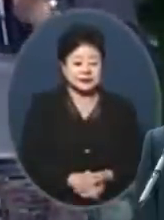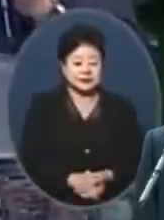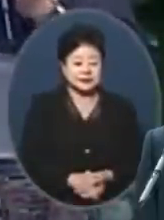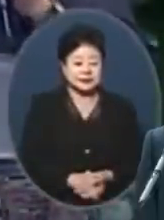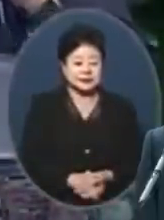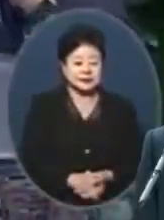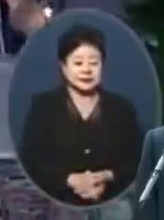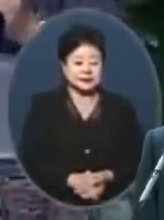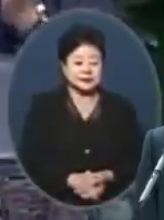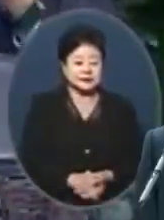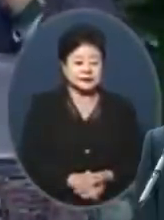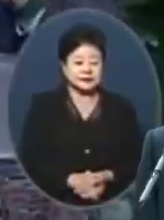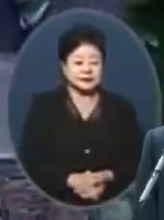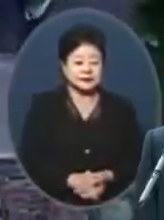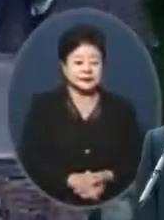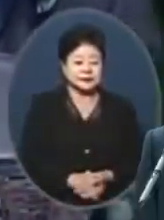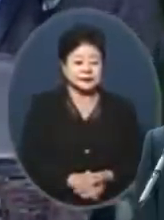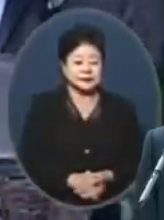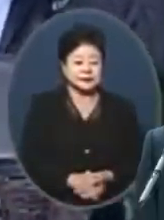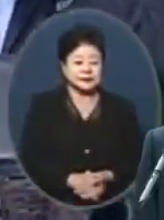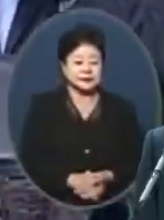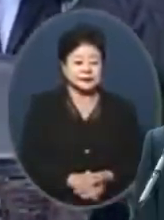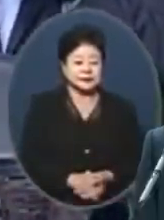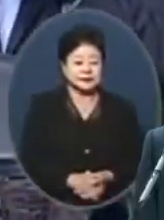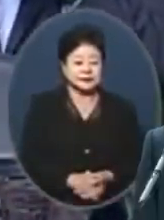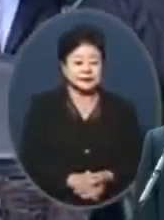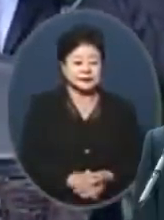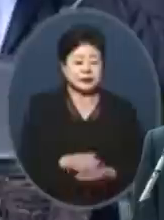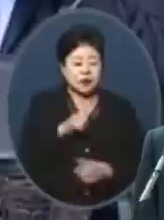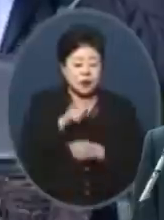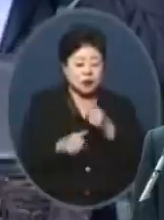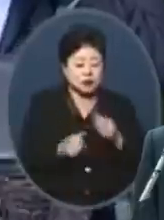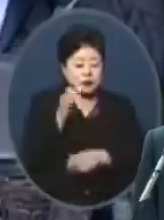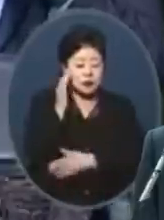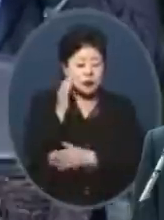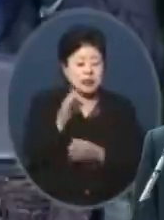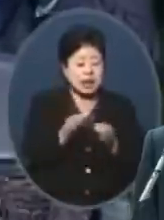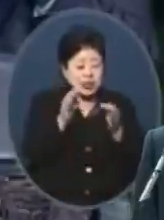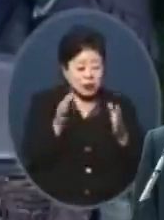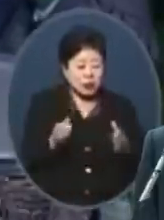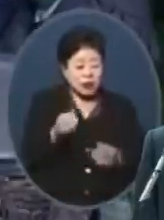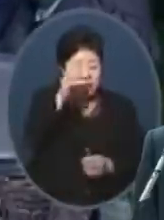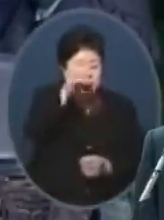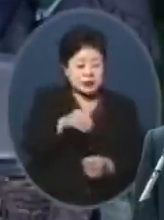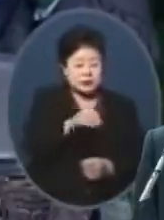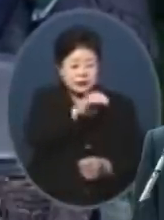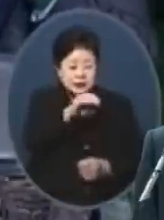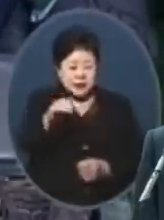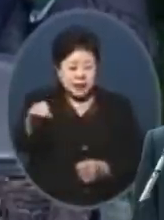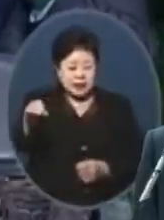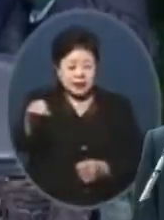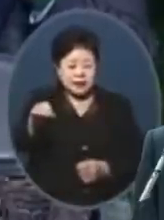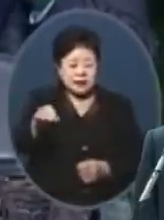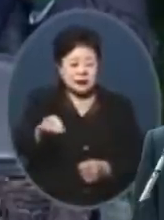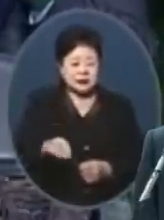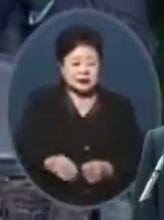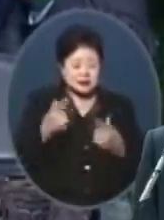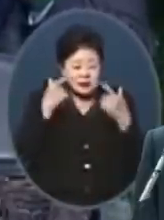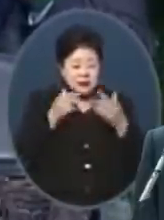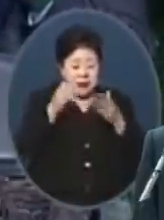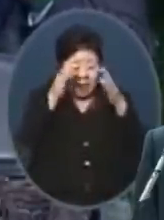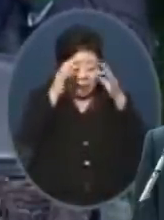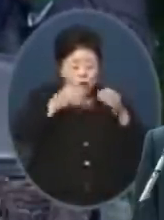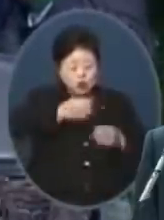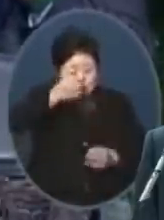that all those things is coming to your life. 저는 50년의 목회 생활 동안에 십자가를 늘